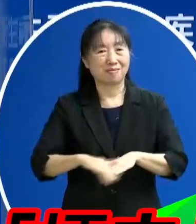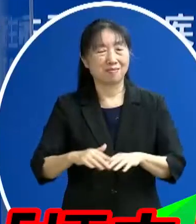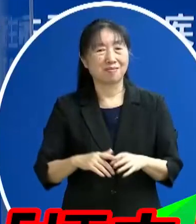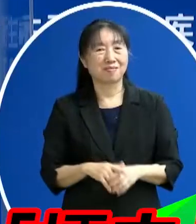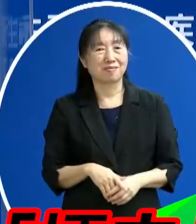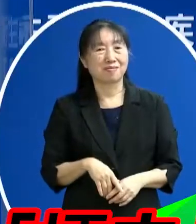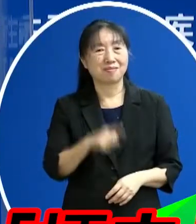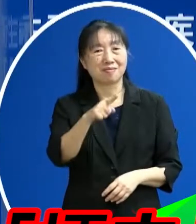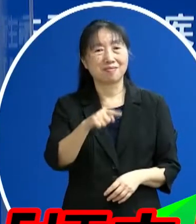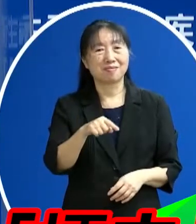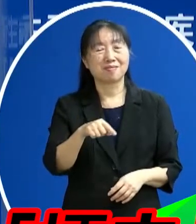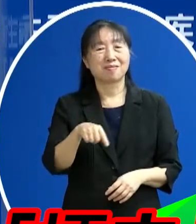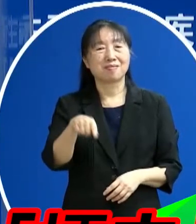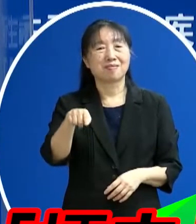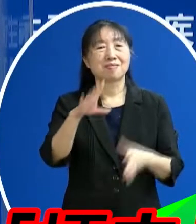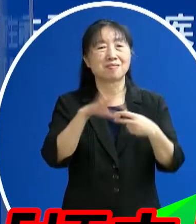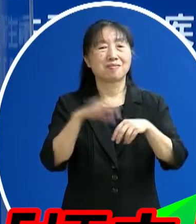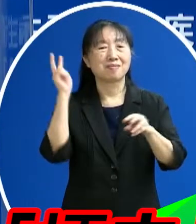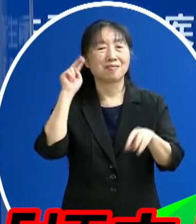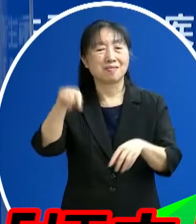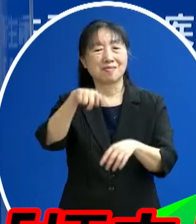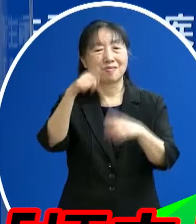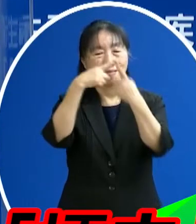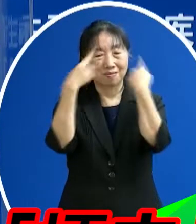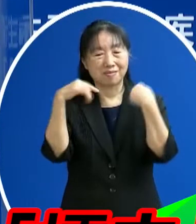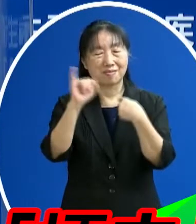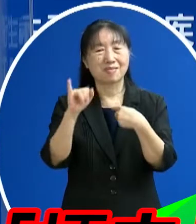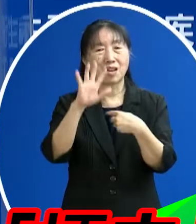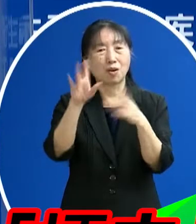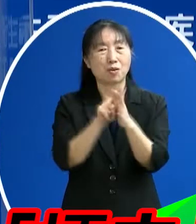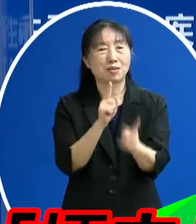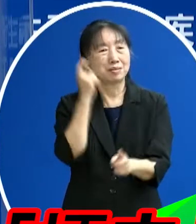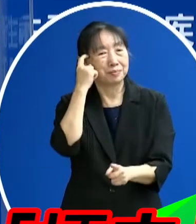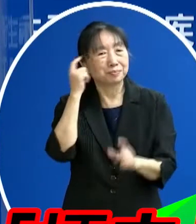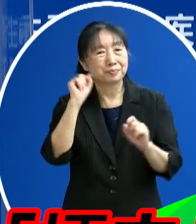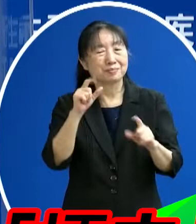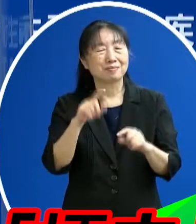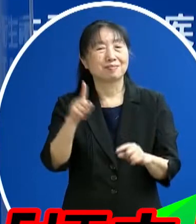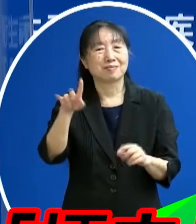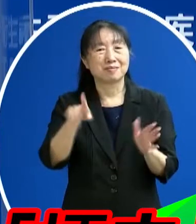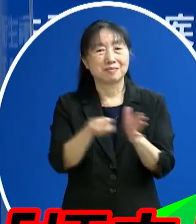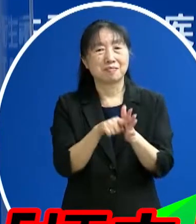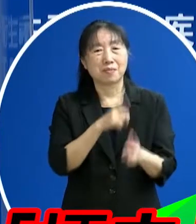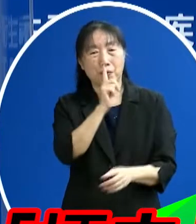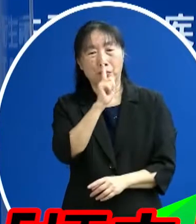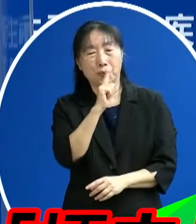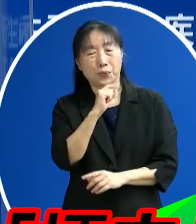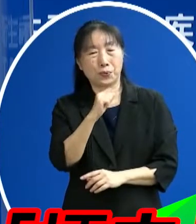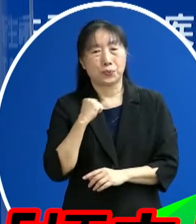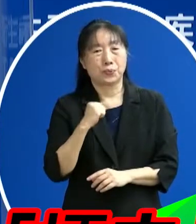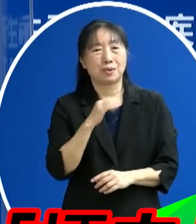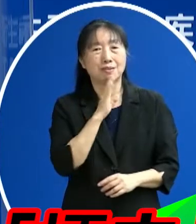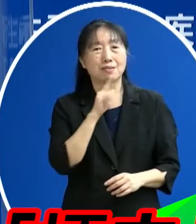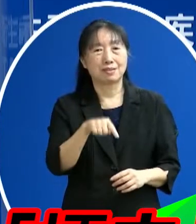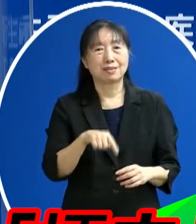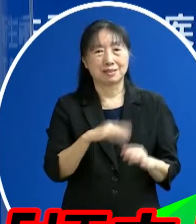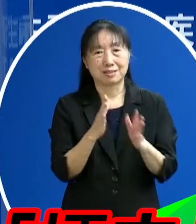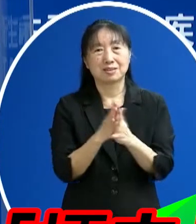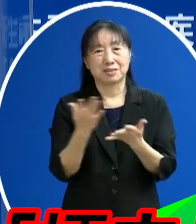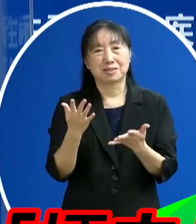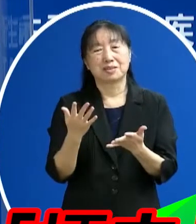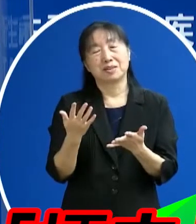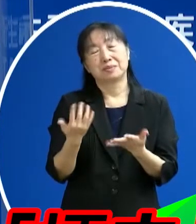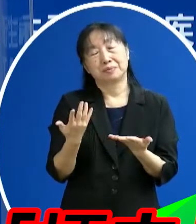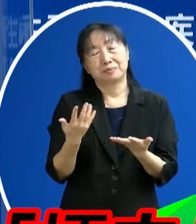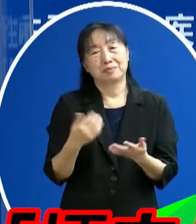我想这个媒体人有媒体人的一个想法，那有时候用词比较强烈一点，也散见他第四权的一个力量了